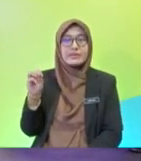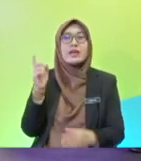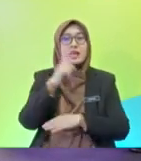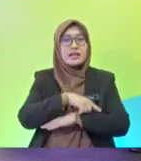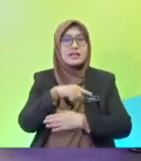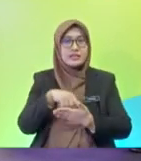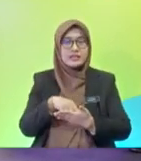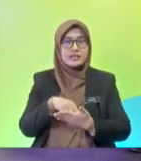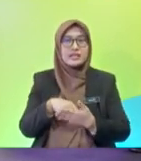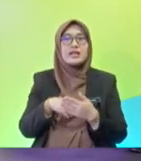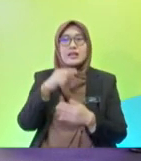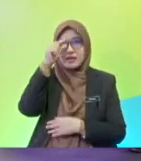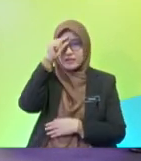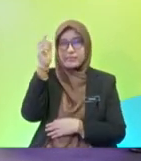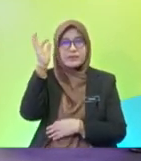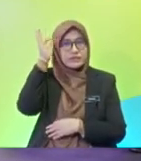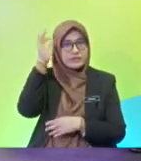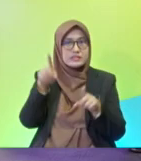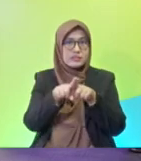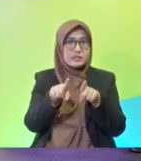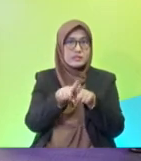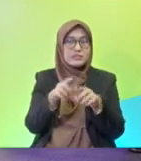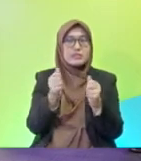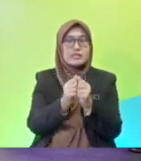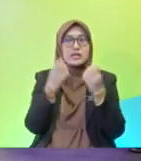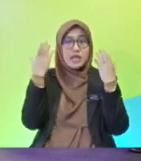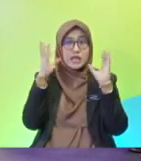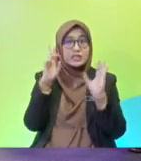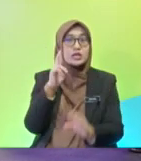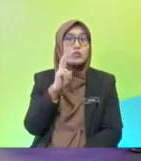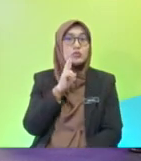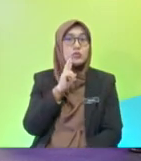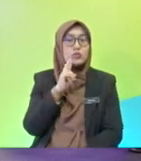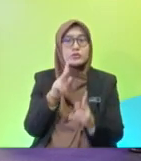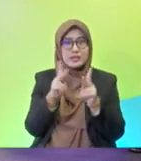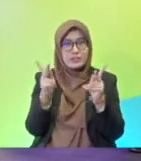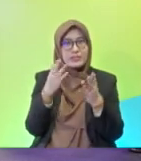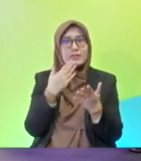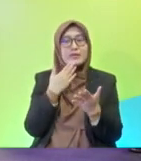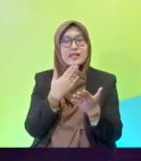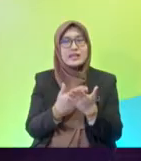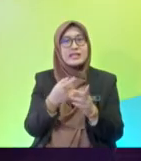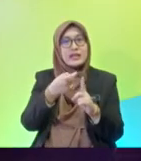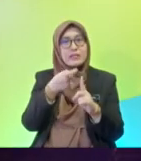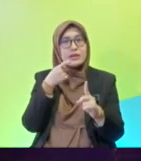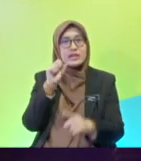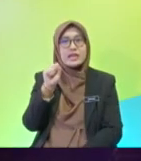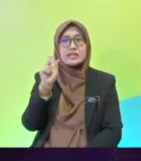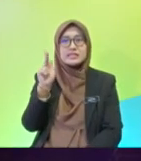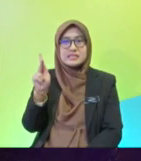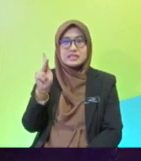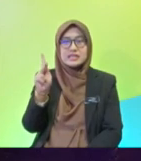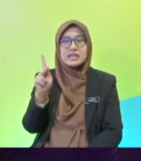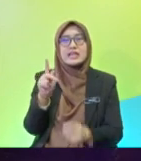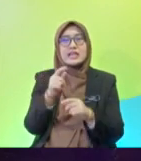hari ini dan hari ini sama visi bersama-sama dengan cek kurus apa kabar cikgurous sekolah kebangsaan Taman